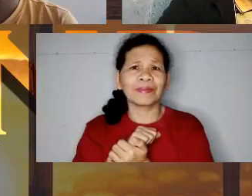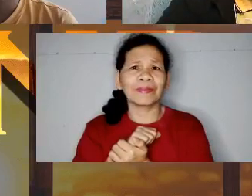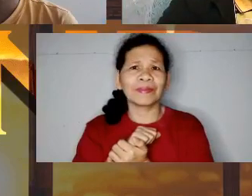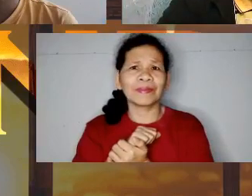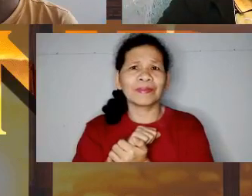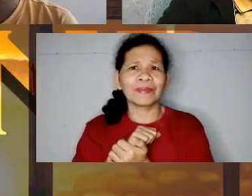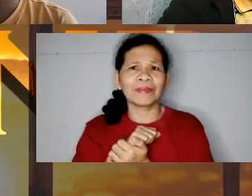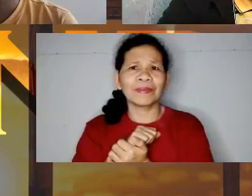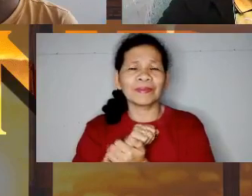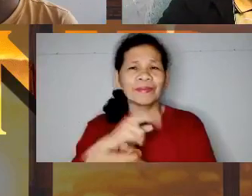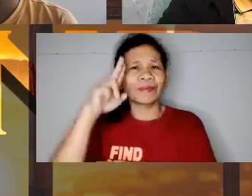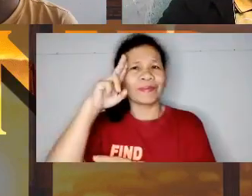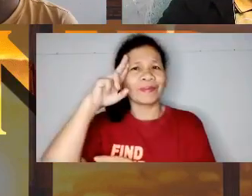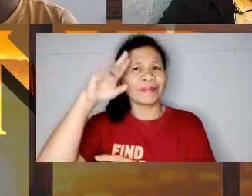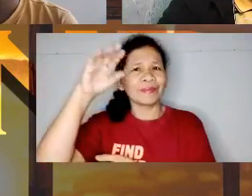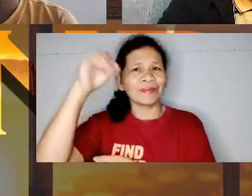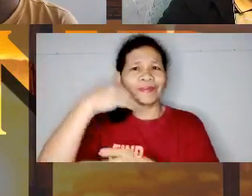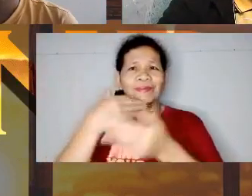hello, good morning.